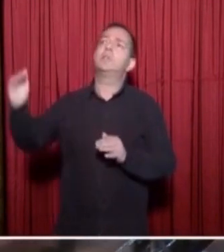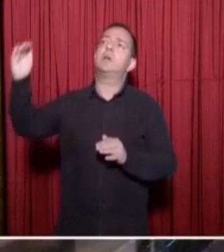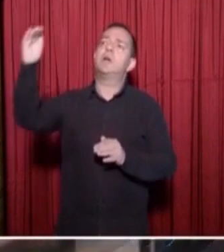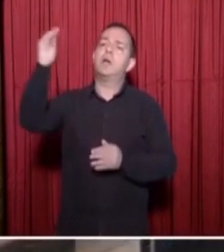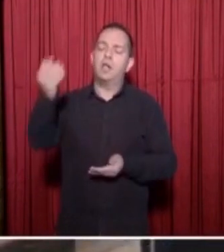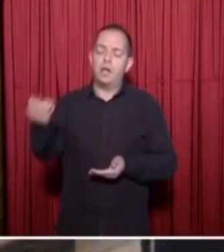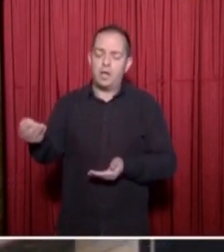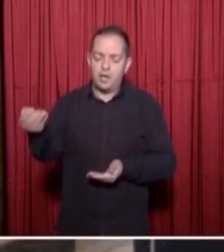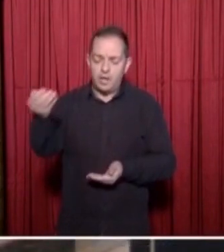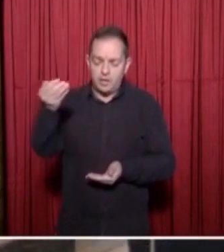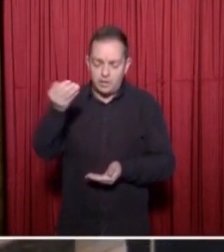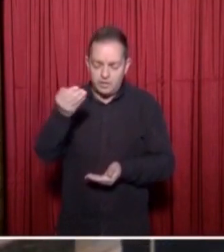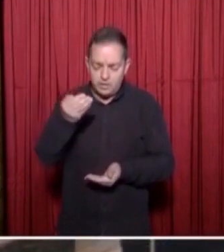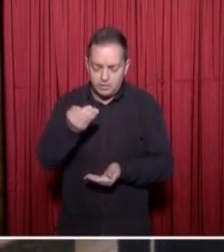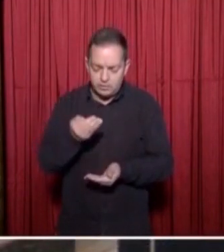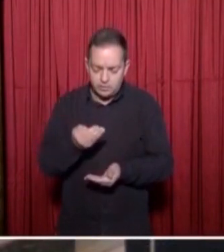Κύριε